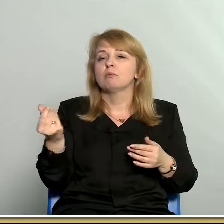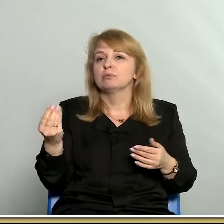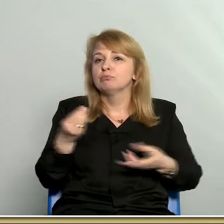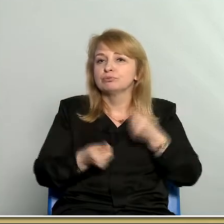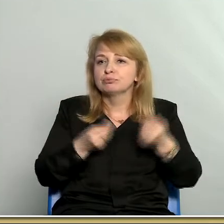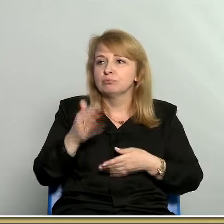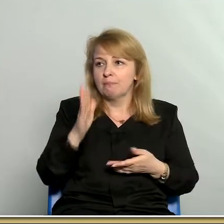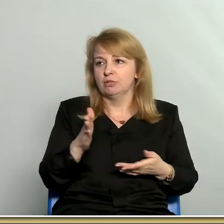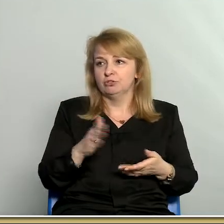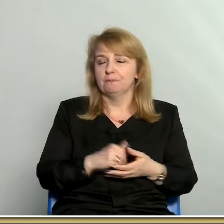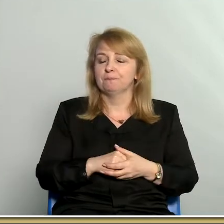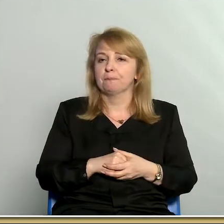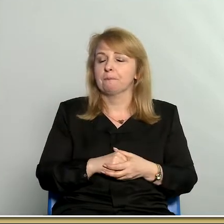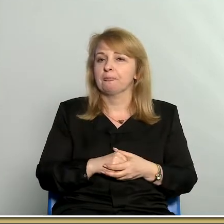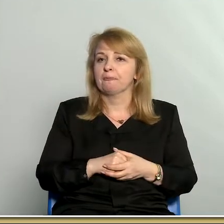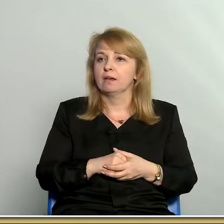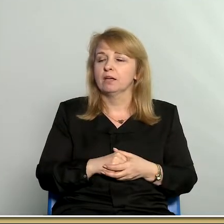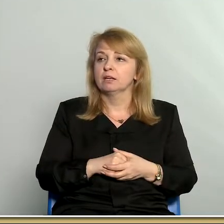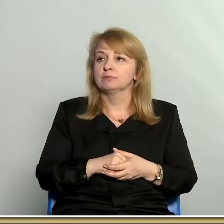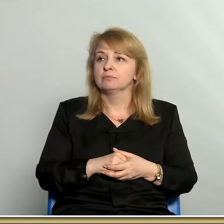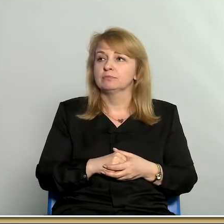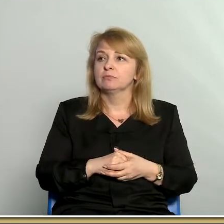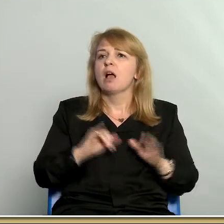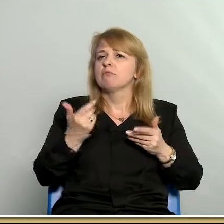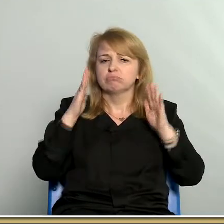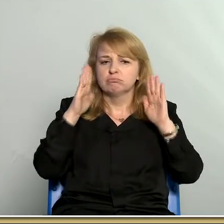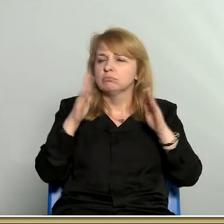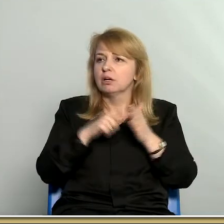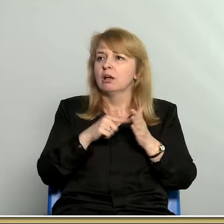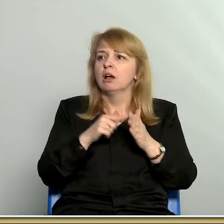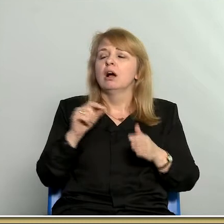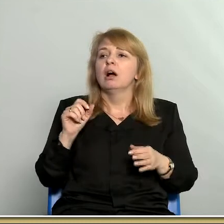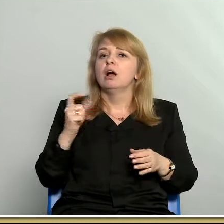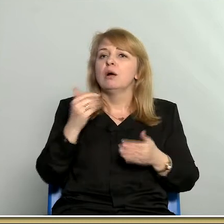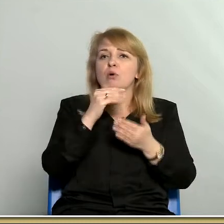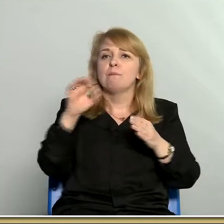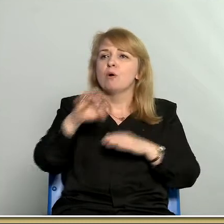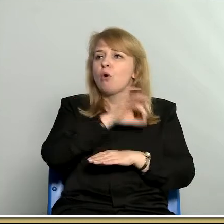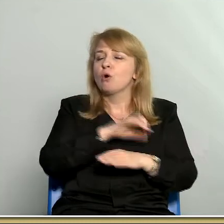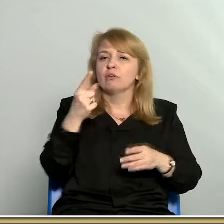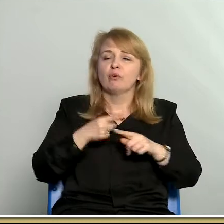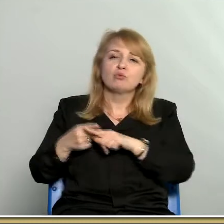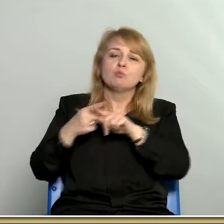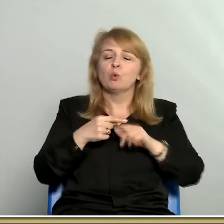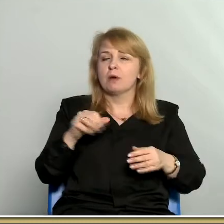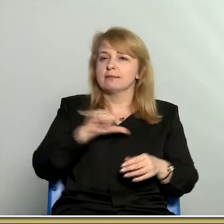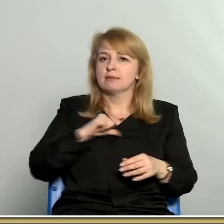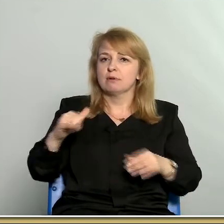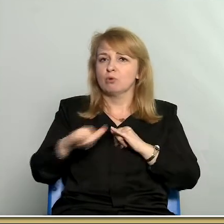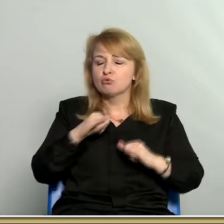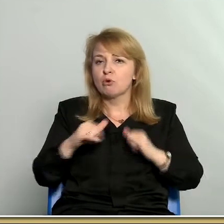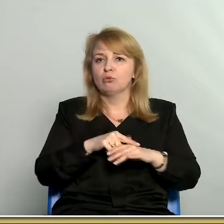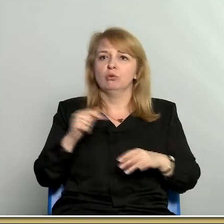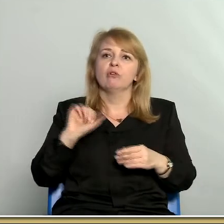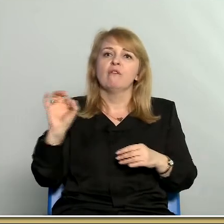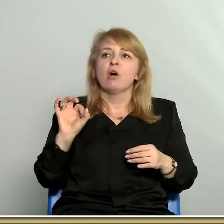finansowych. Na czym się koncentrujemy? Kompleksowe projekty, współpraca samorządów, strategia ZIT, strategia